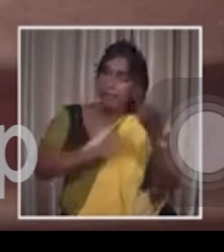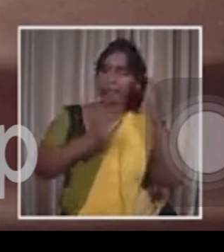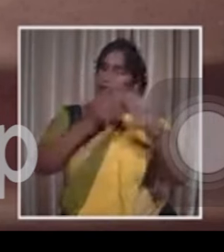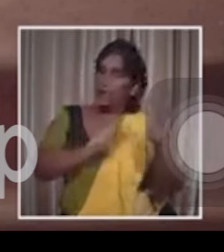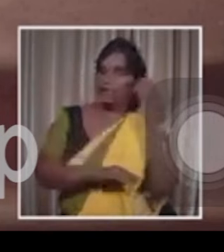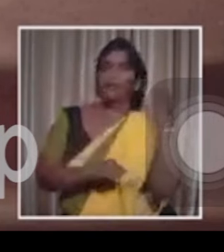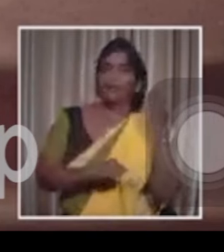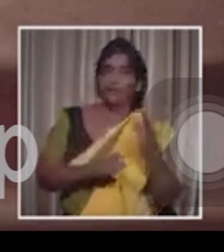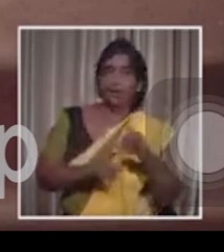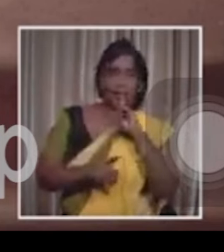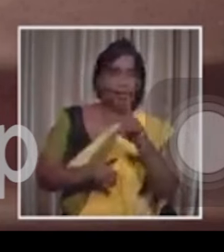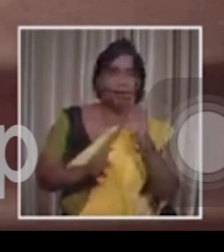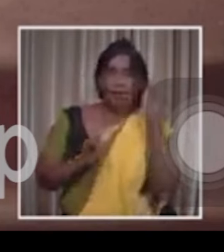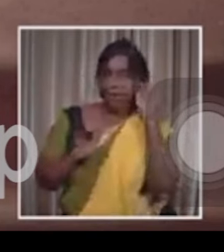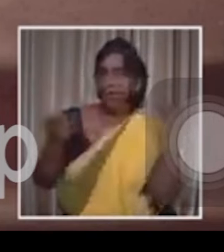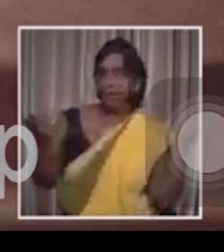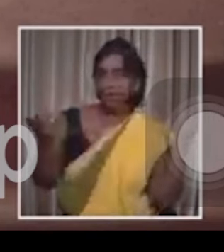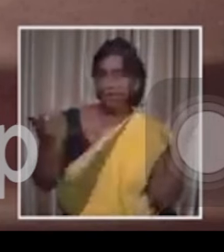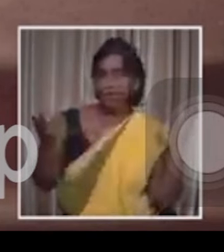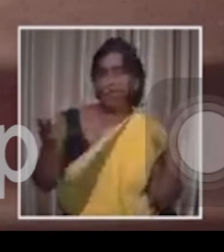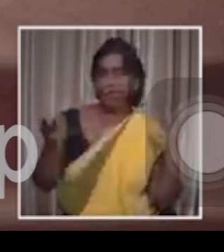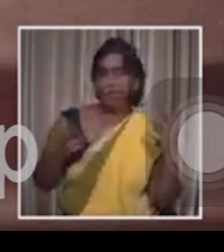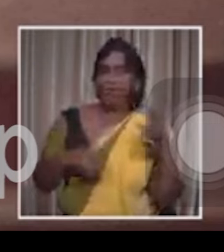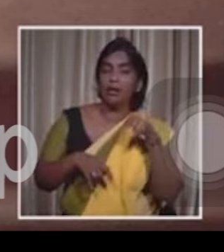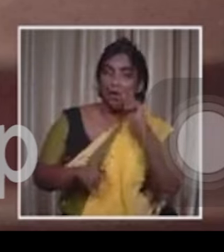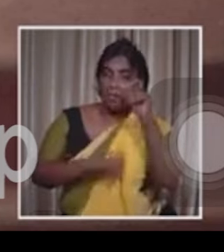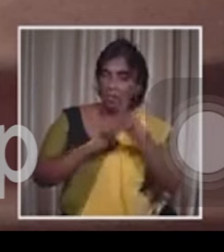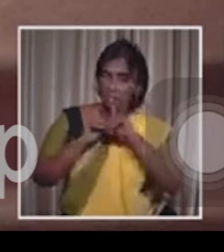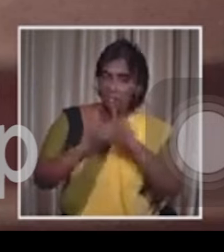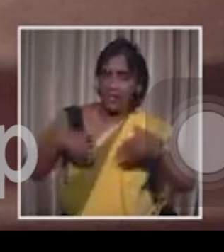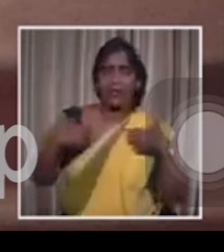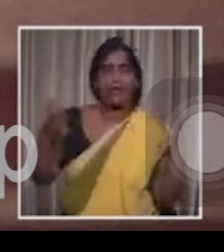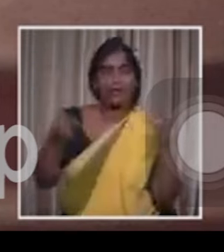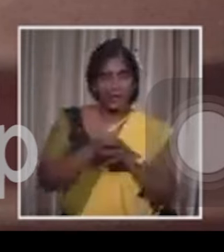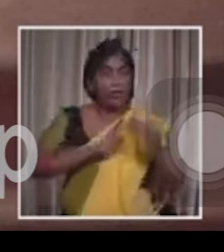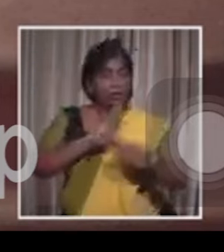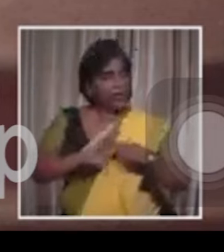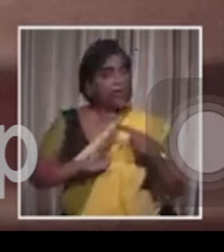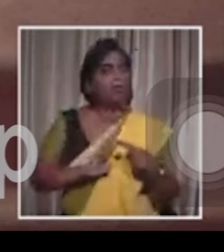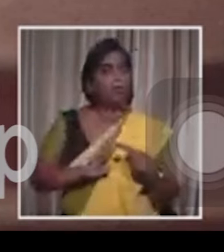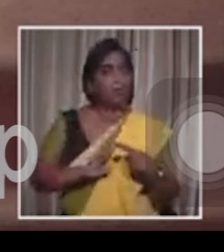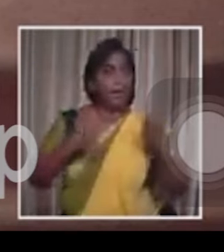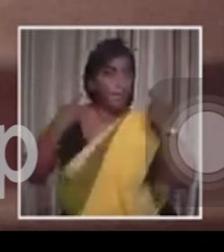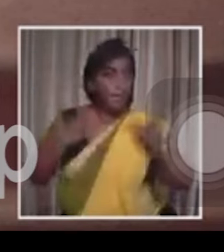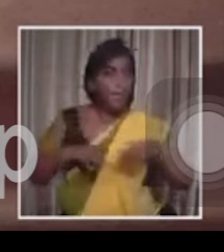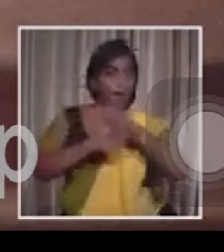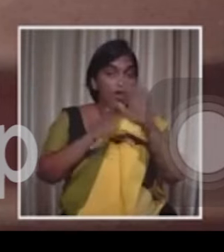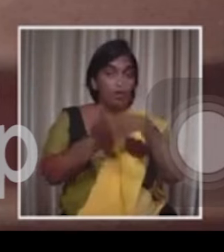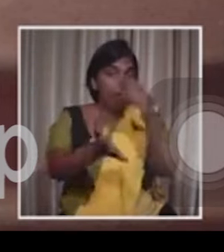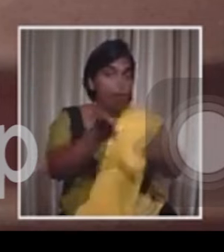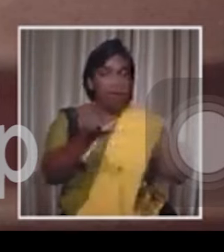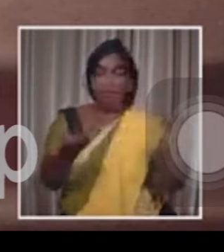ගෙදර යන්න කියලා කොච්චර කිව්වත් එයාට ඇහෙන්නේ නැහැ ඒ නිසා මම ඉල්ලීමක් කරනවා මේ රටේ ජනතාවට එන්න එකතු වෙන්න මේ රට රාජපක්ෂලා ලියලා දීලා නැහැ